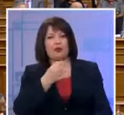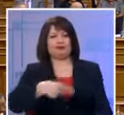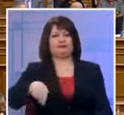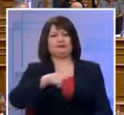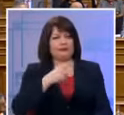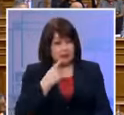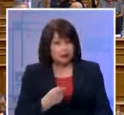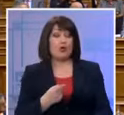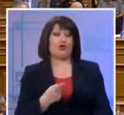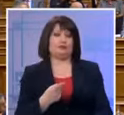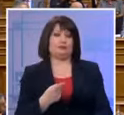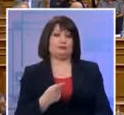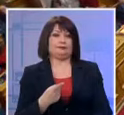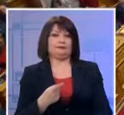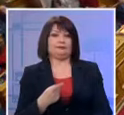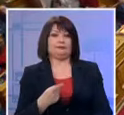Θα σας πω ευθέως.